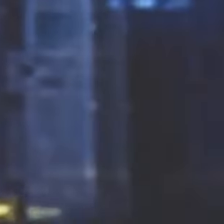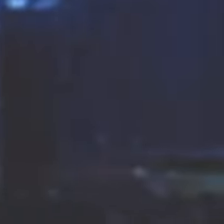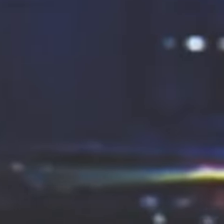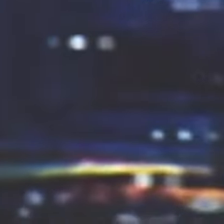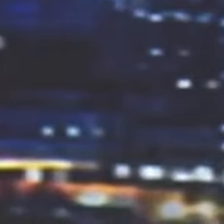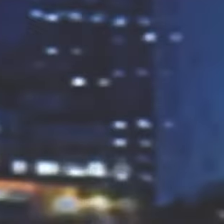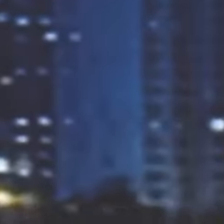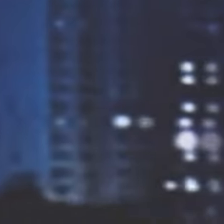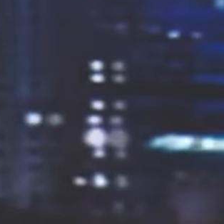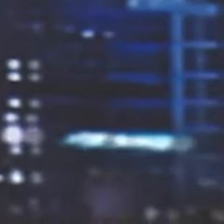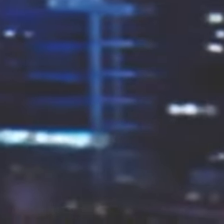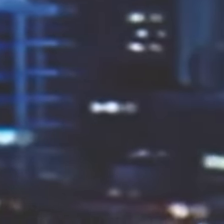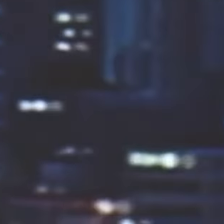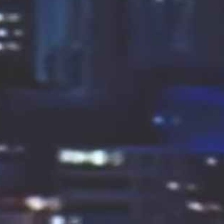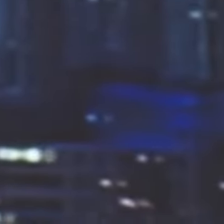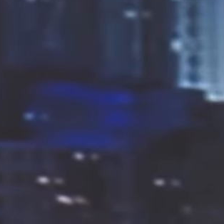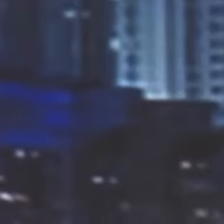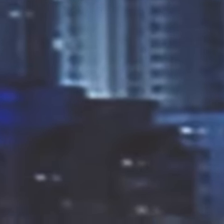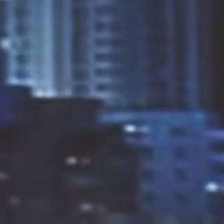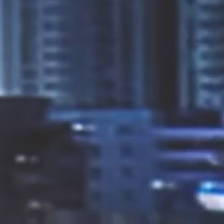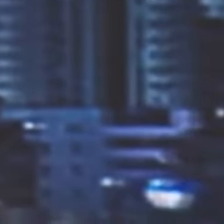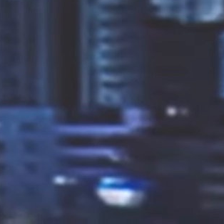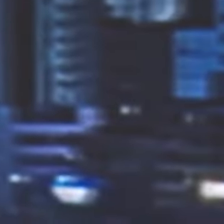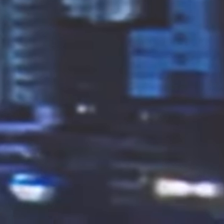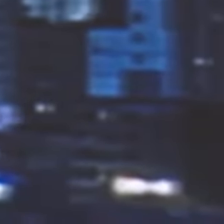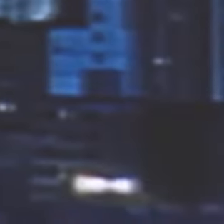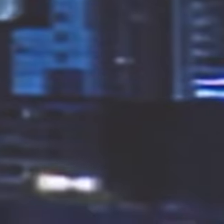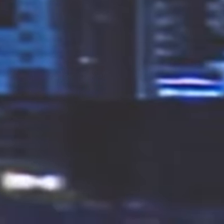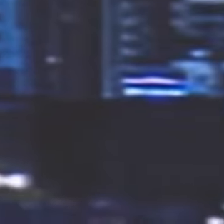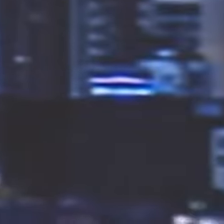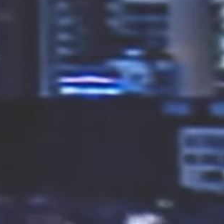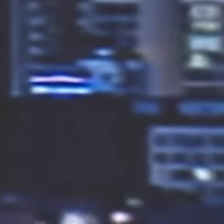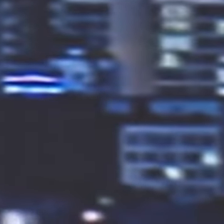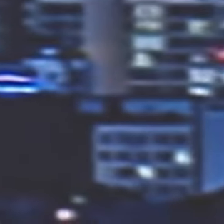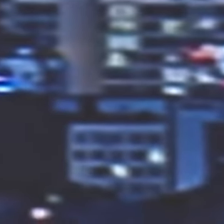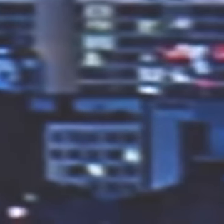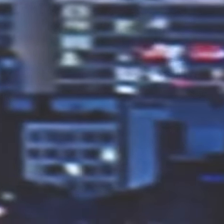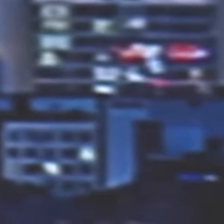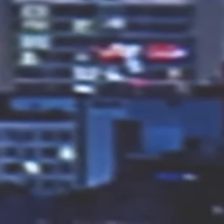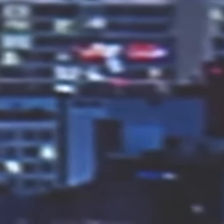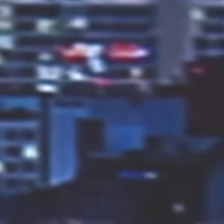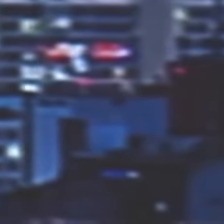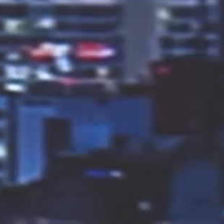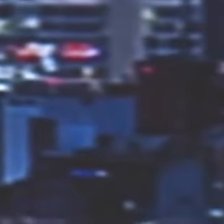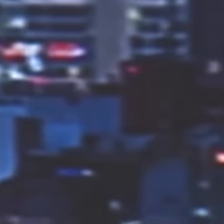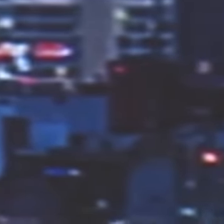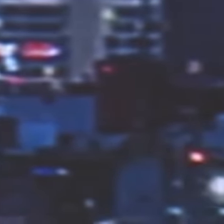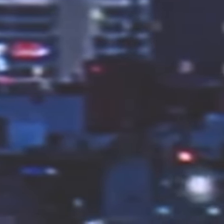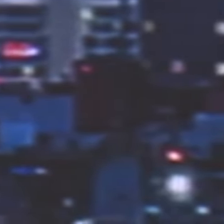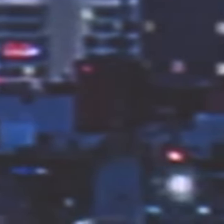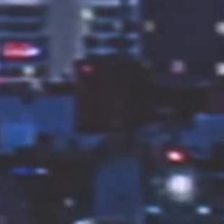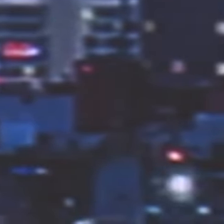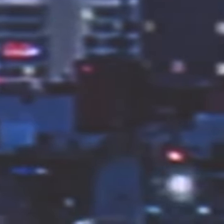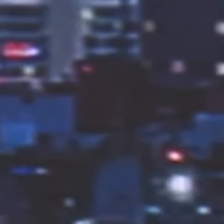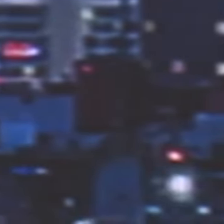JTBC 뉴스를 시청해 주셔서 고맙습니다. 저희는 저녁 6시 50분 뉴스룸에서 뵙겠습니다.